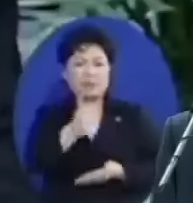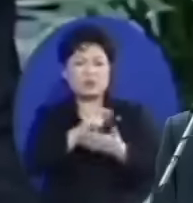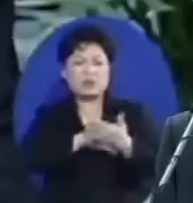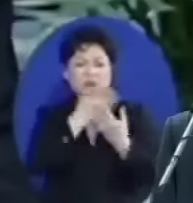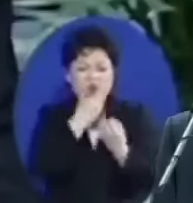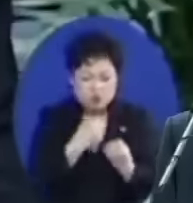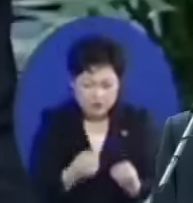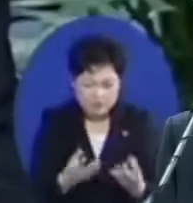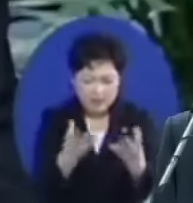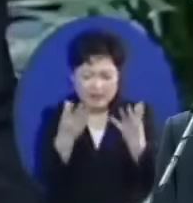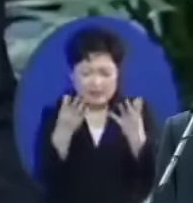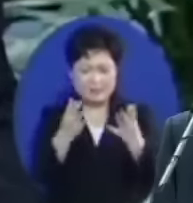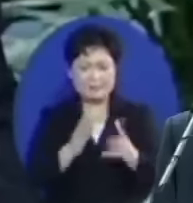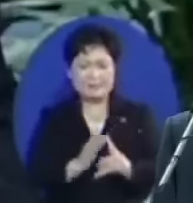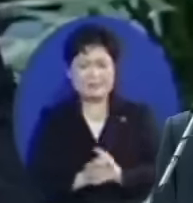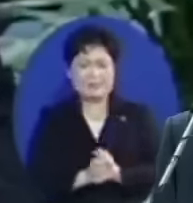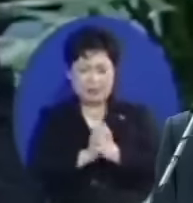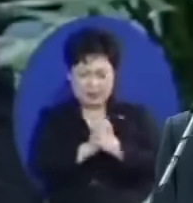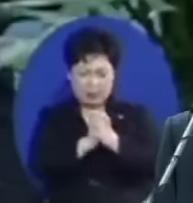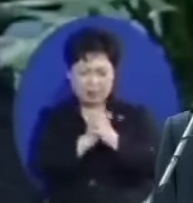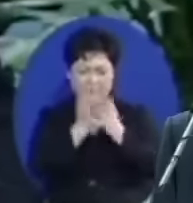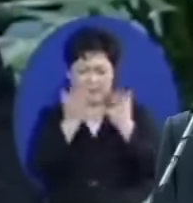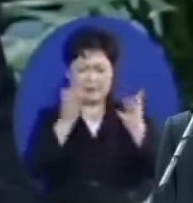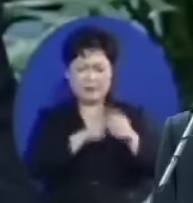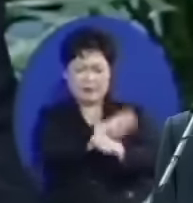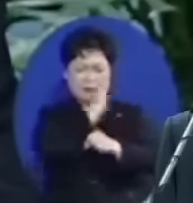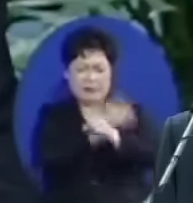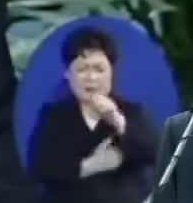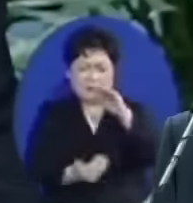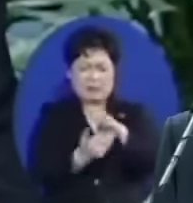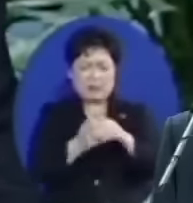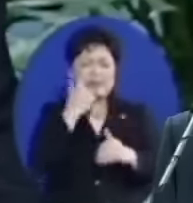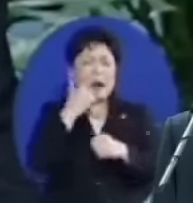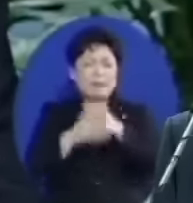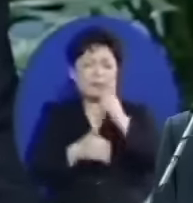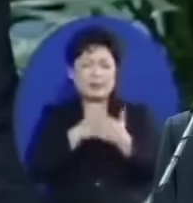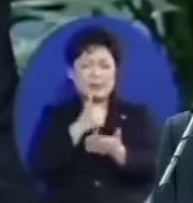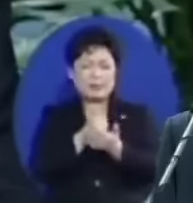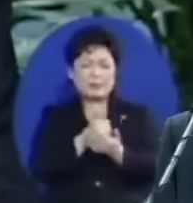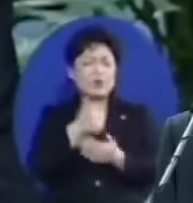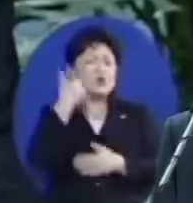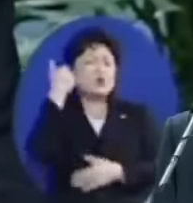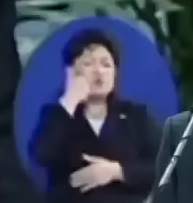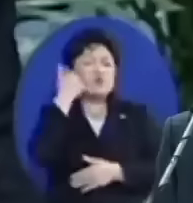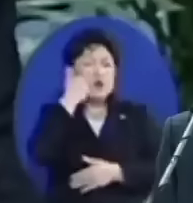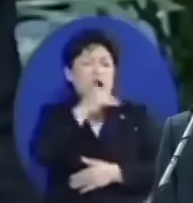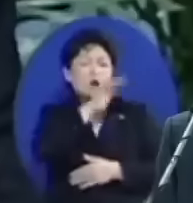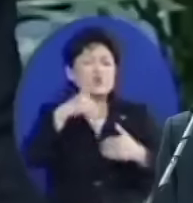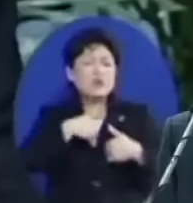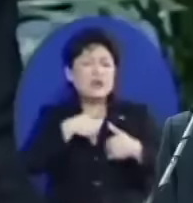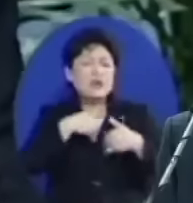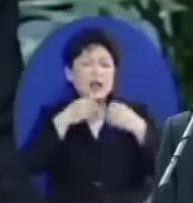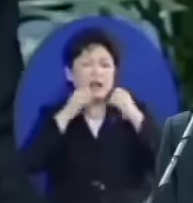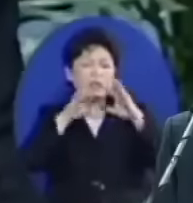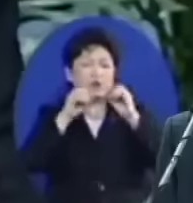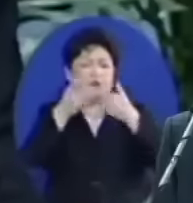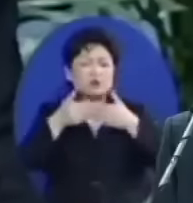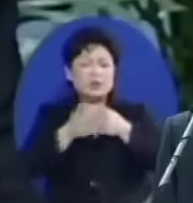이름으로 축원합니다. 우리 기도 드리십시다. 전능하신 아버지 하나님, 누가 우리에게 전도해 주셨기 때문에